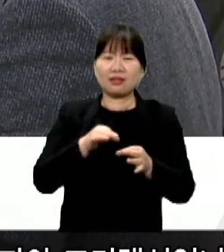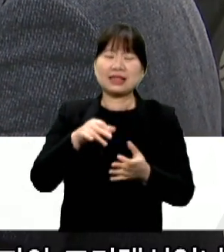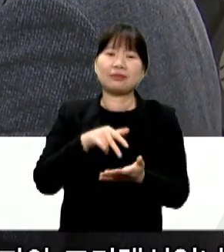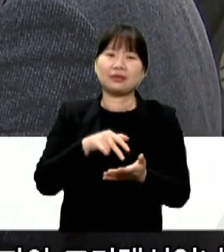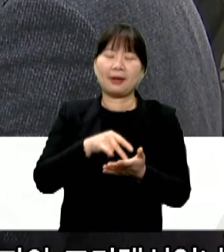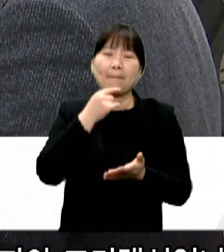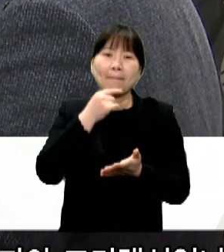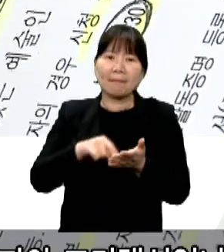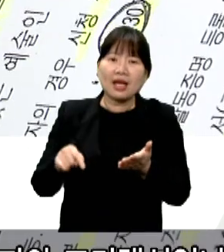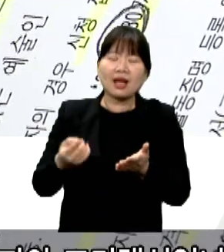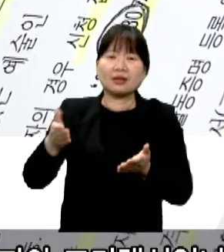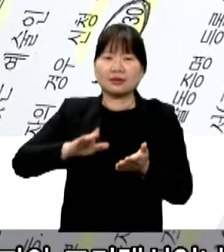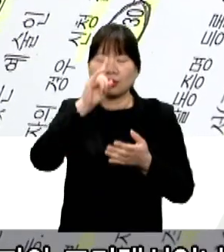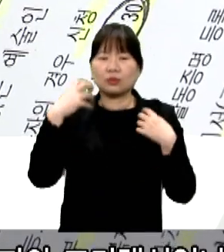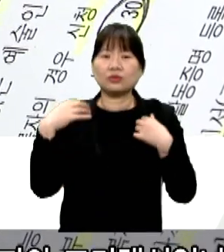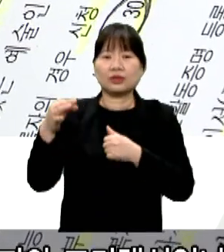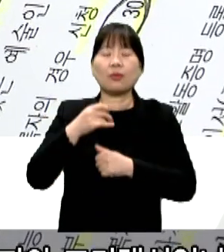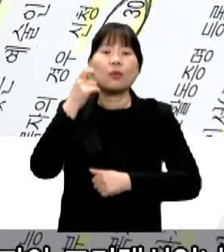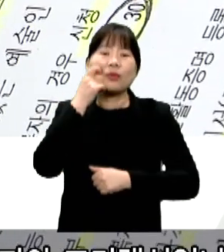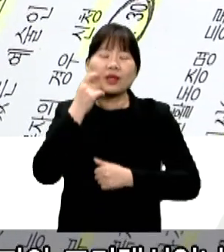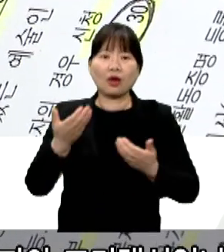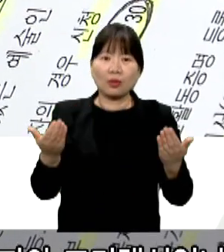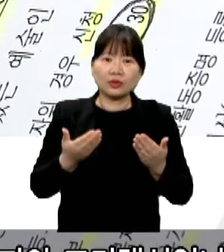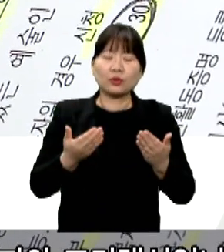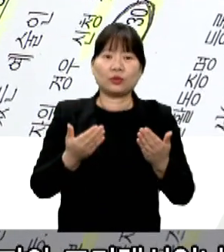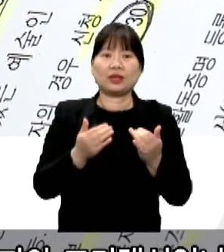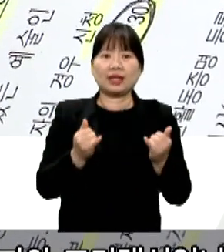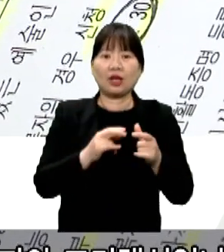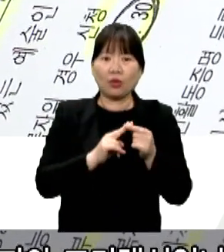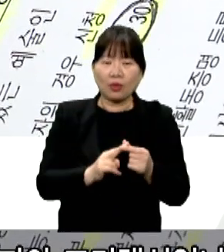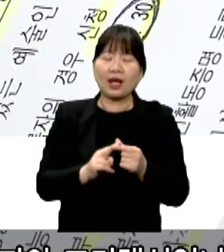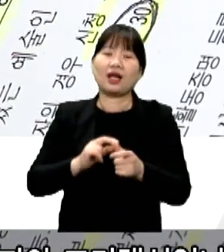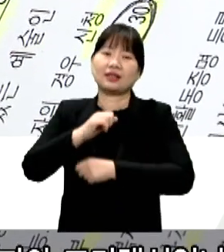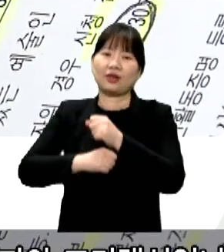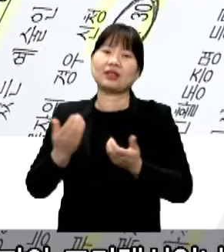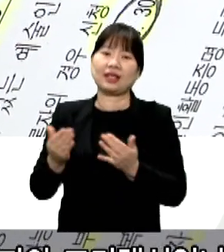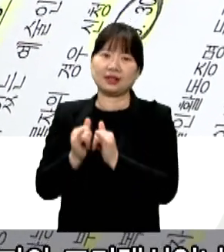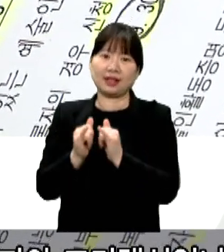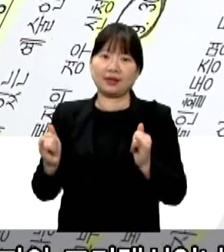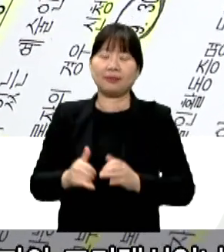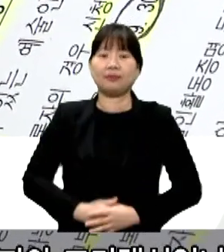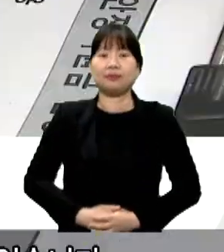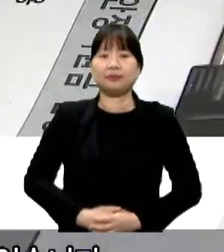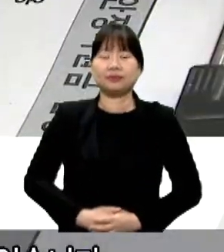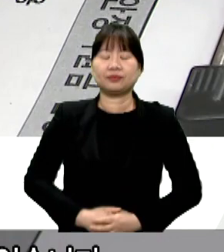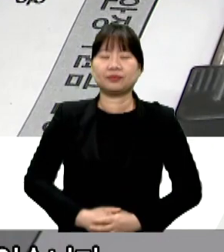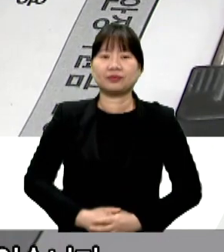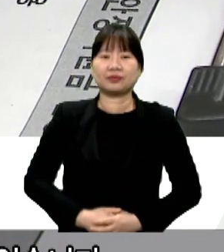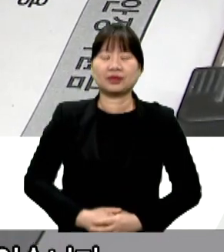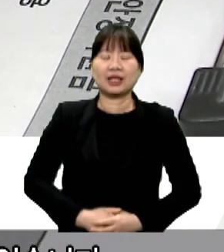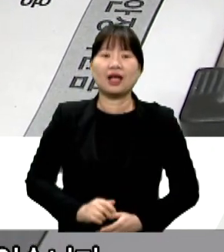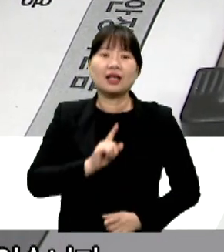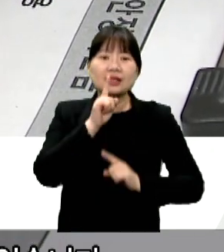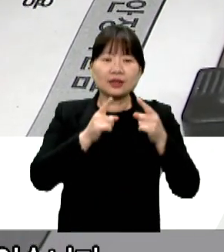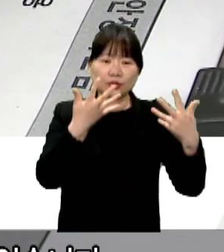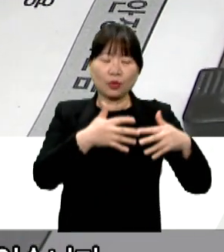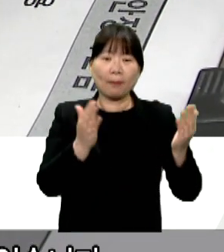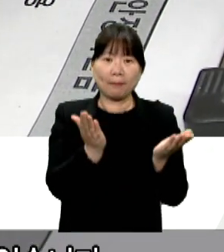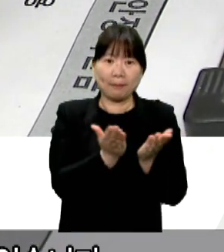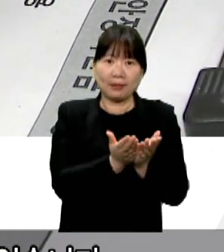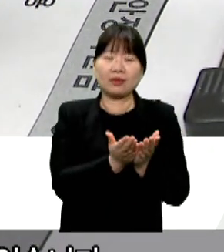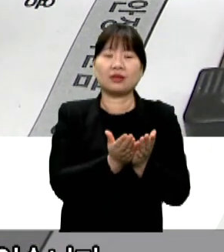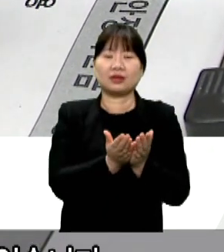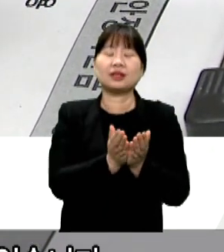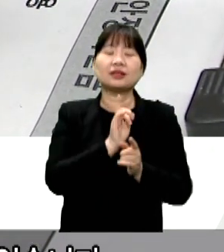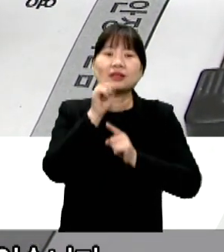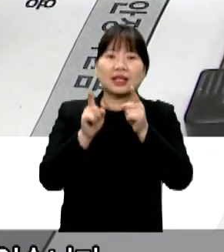강화로 경제적 피해를 입었지만 정부 지원을 받지 못한 업종 종사자와 프리랜서입니다. 지원 조건을 충족하는